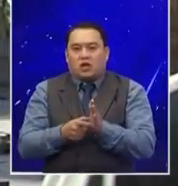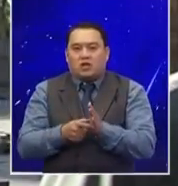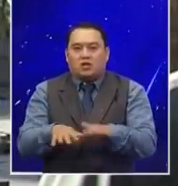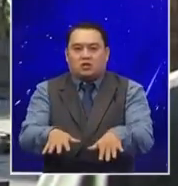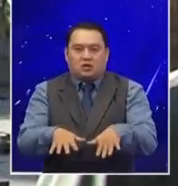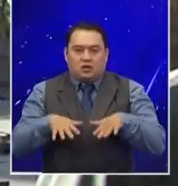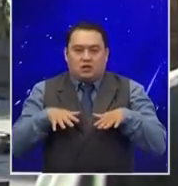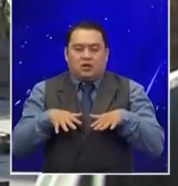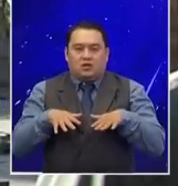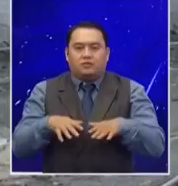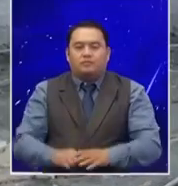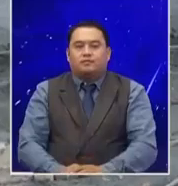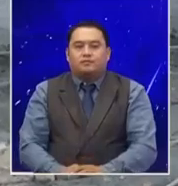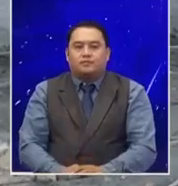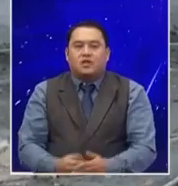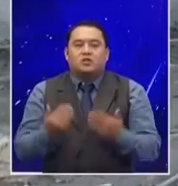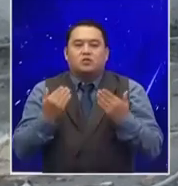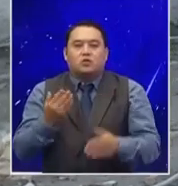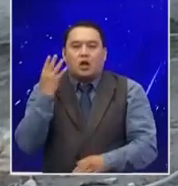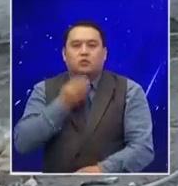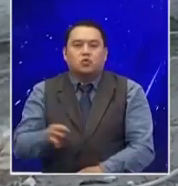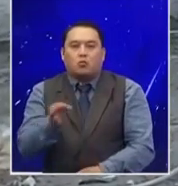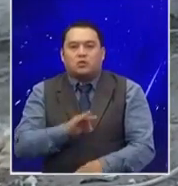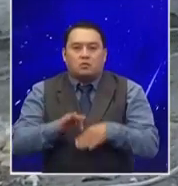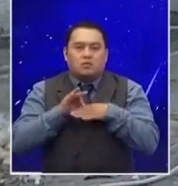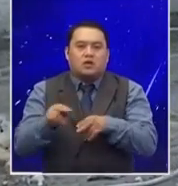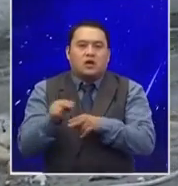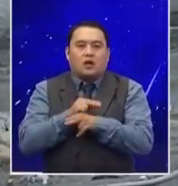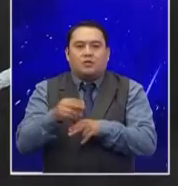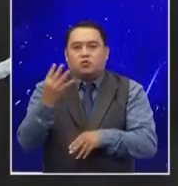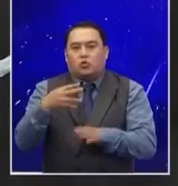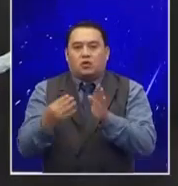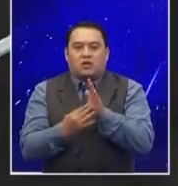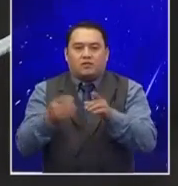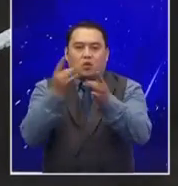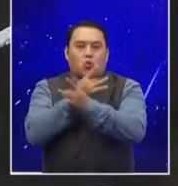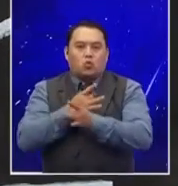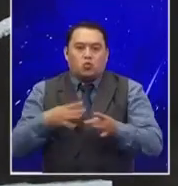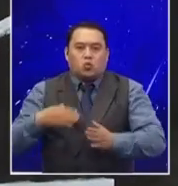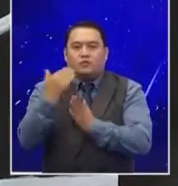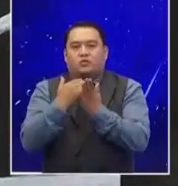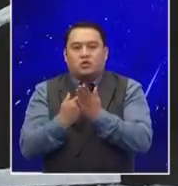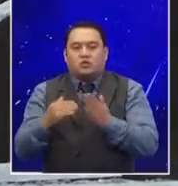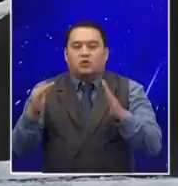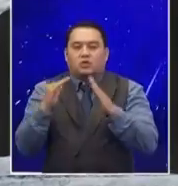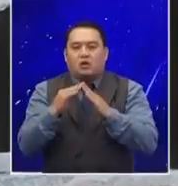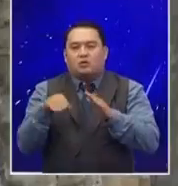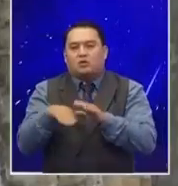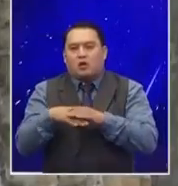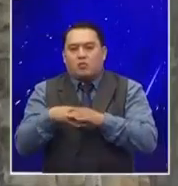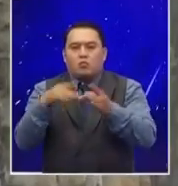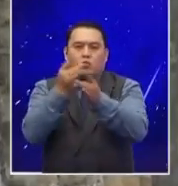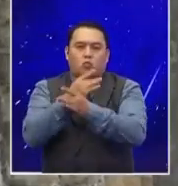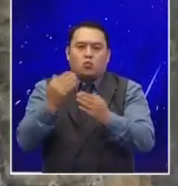зрительный, а другой спортивный. Сегодня в Алматинской области проходит реконструкцию 49 объектов культуры, в их числе здания архивов, клубы, музеи